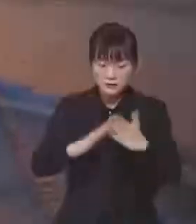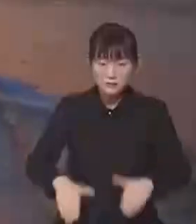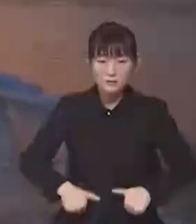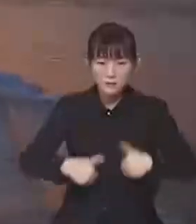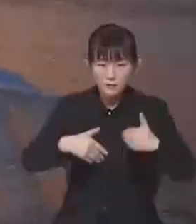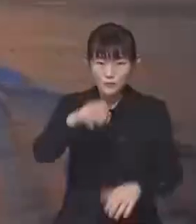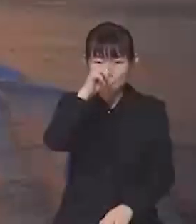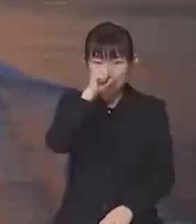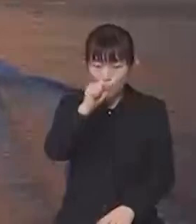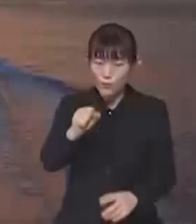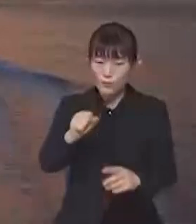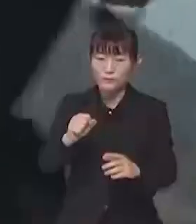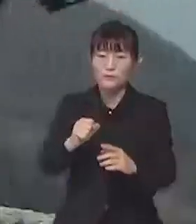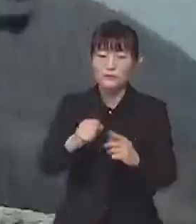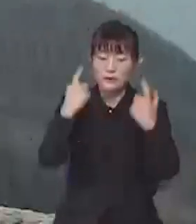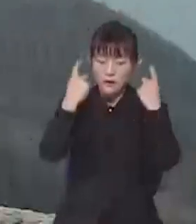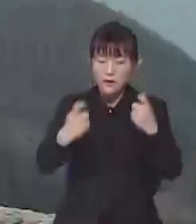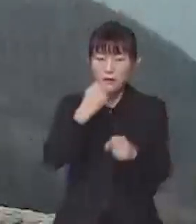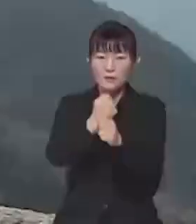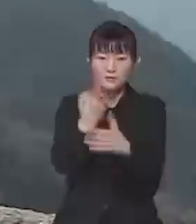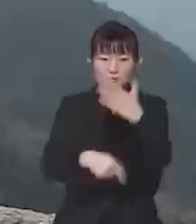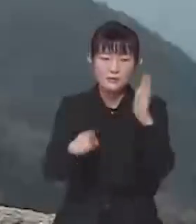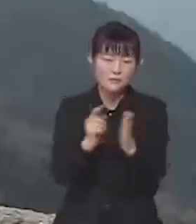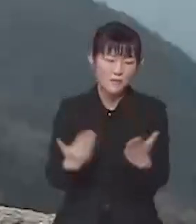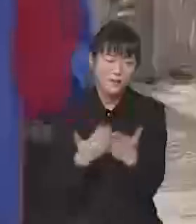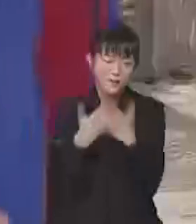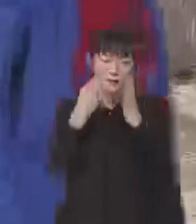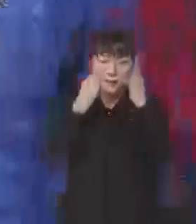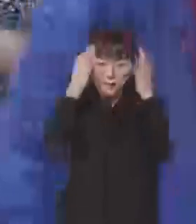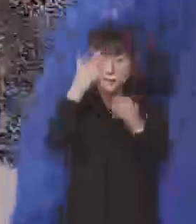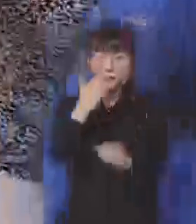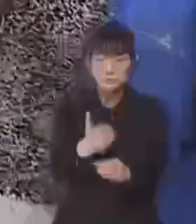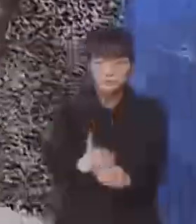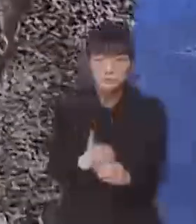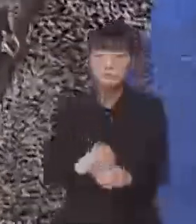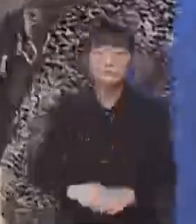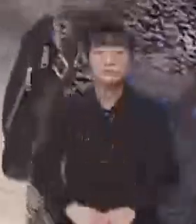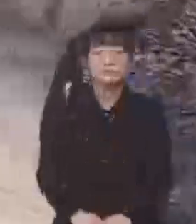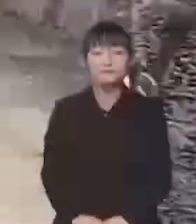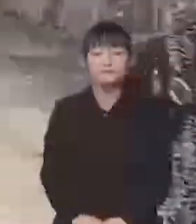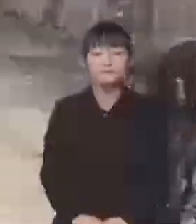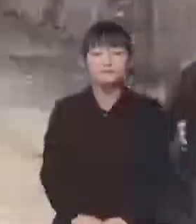명품 관광지 도약을 위한 발걸음을 재촉하고 있습니다. KBC 이동근입니다.